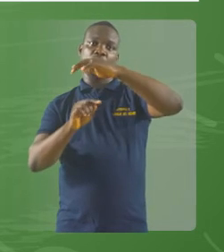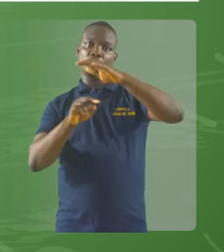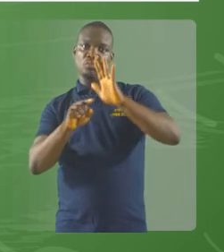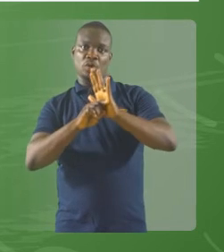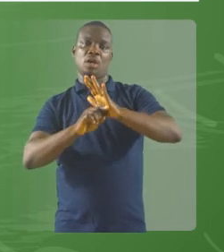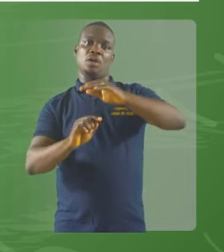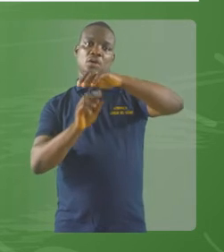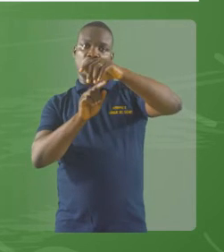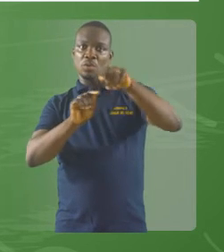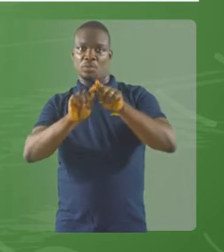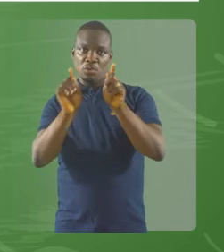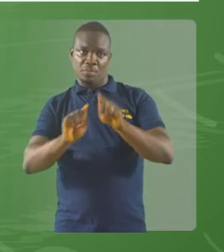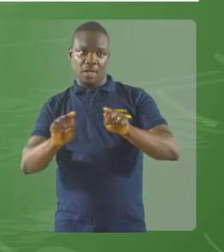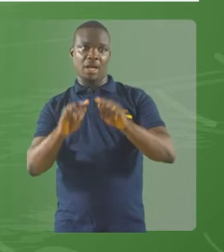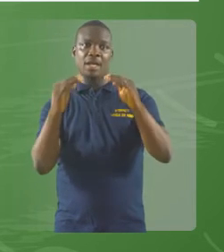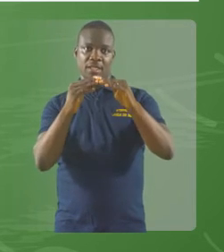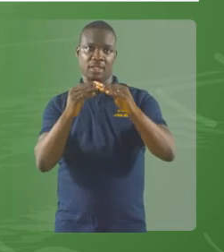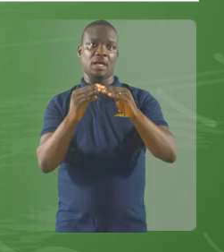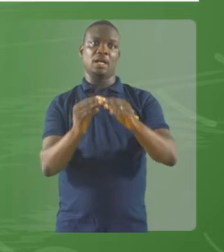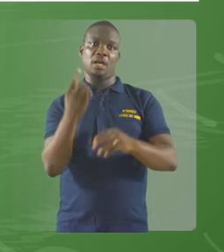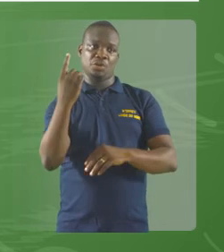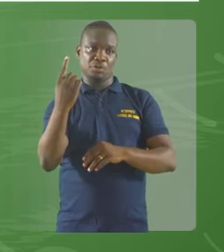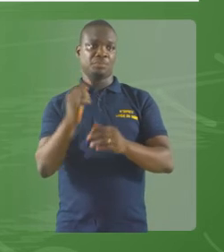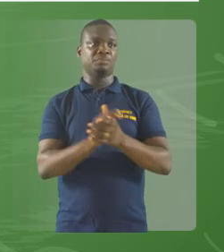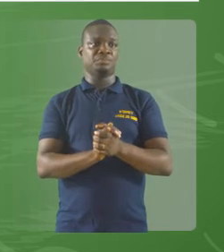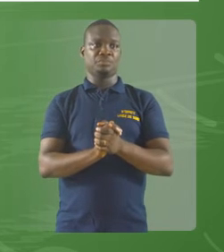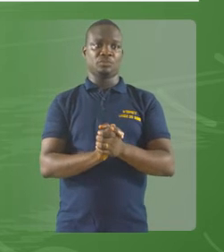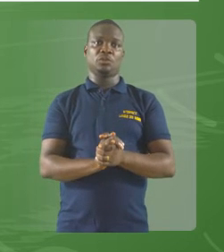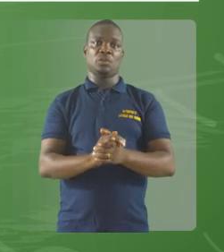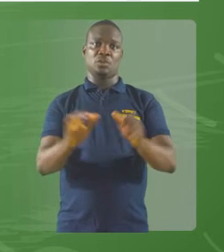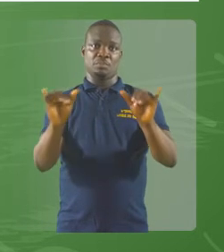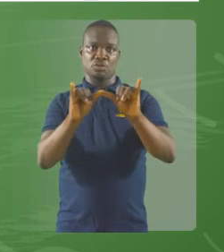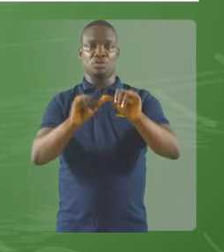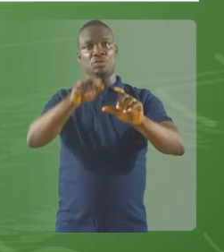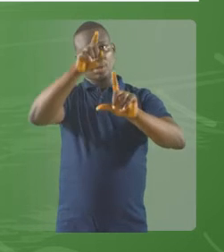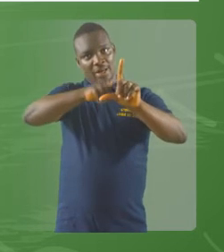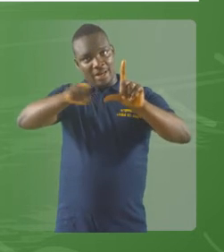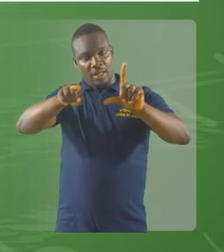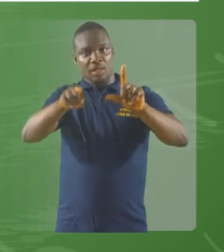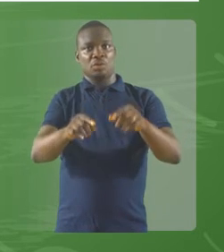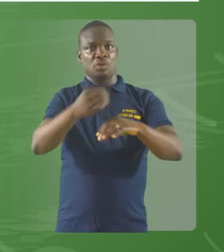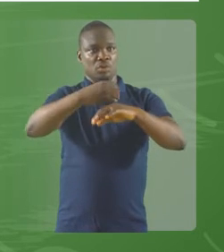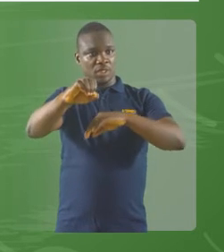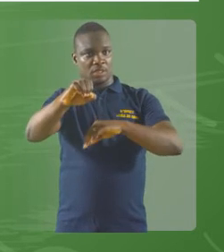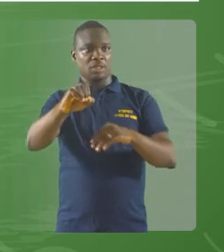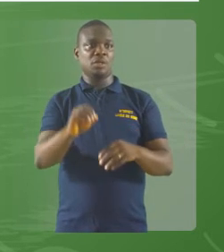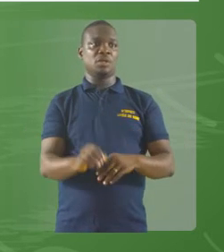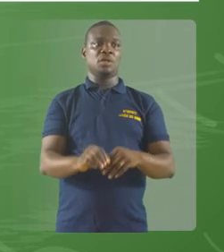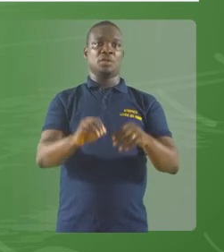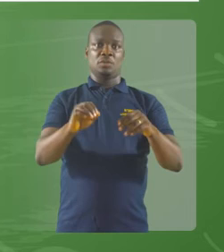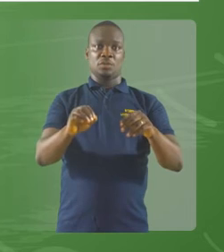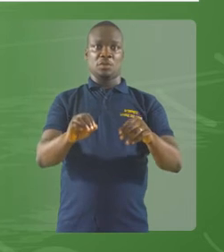est égal à 1. Et mesure de l'angle orienté oméga M' égale à